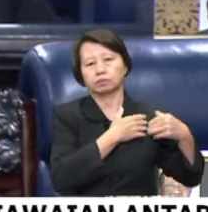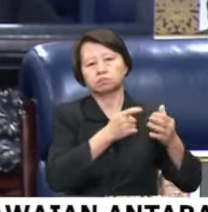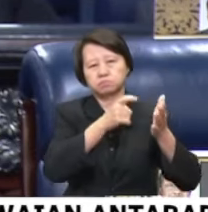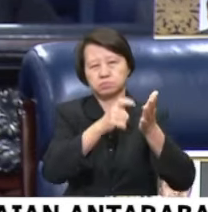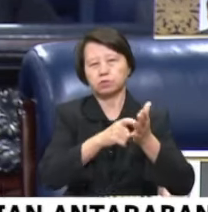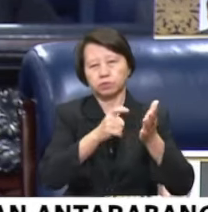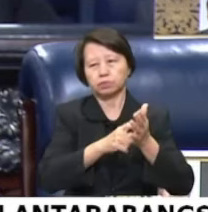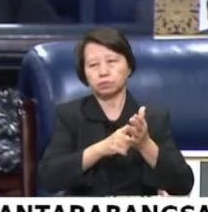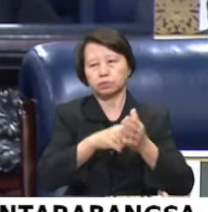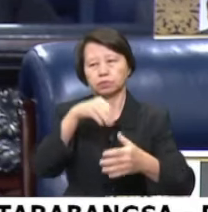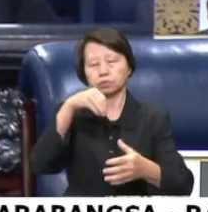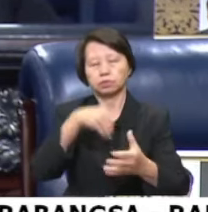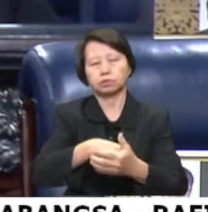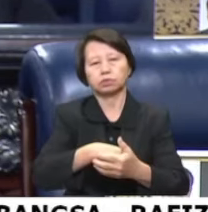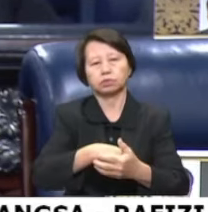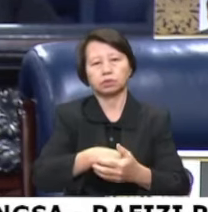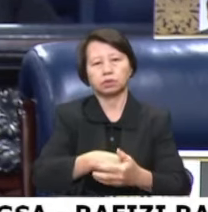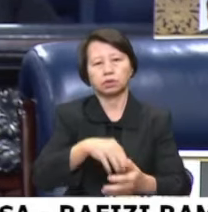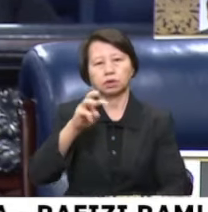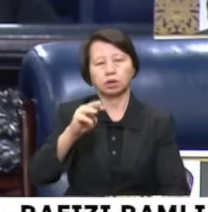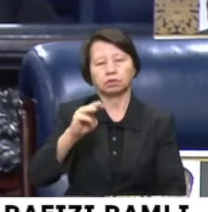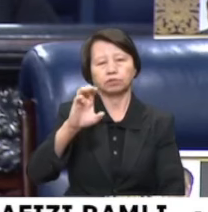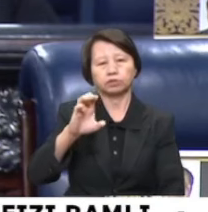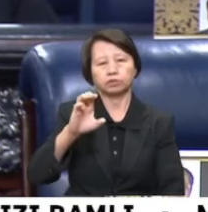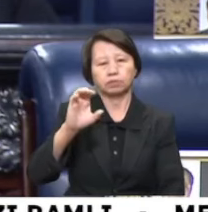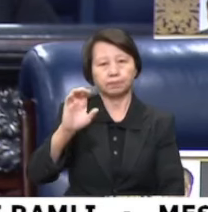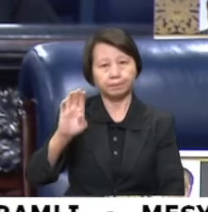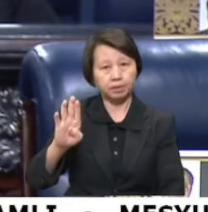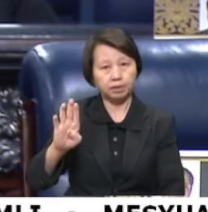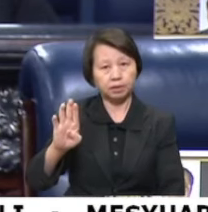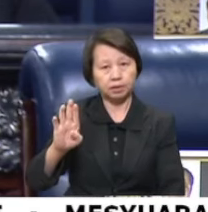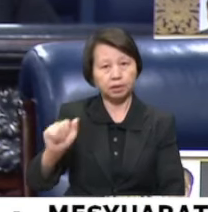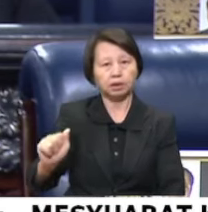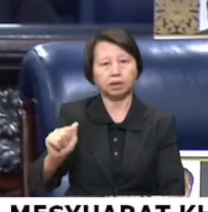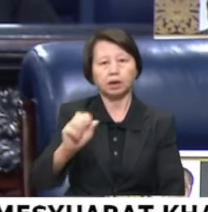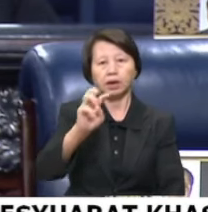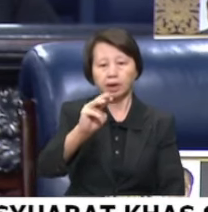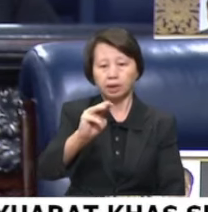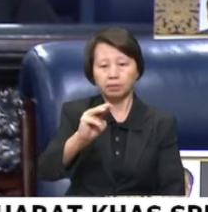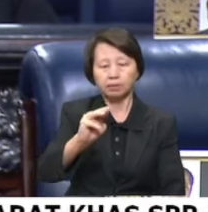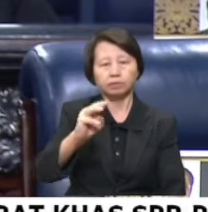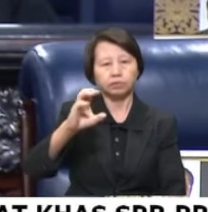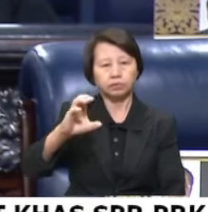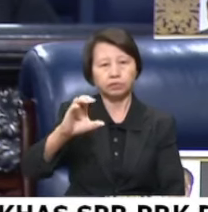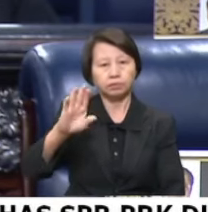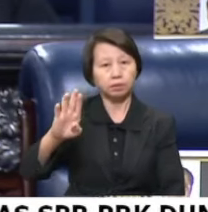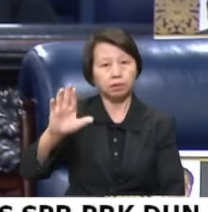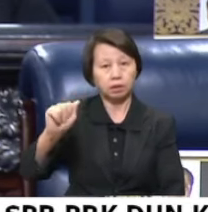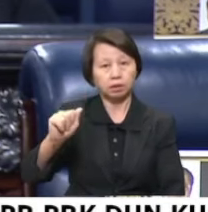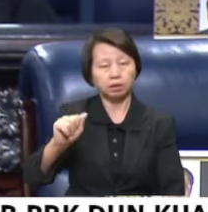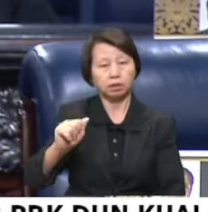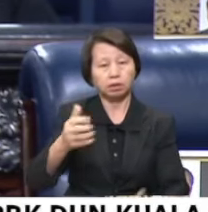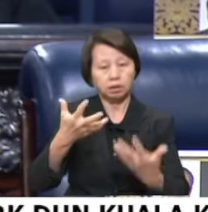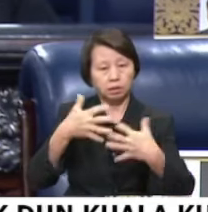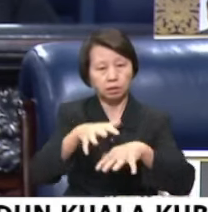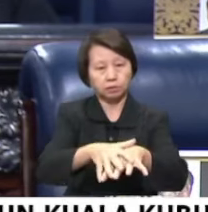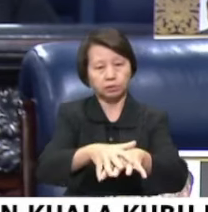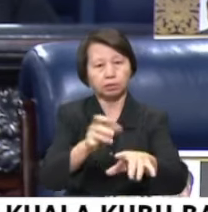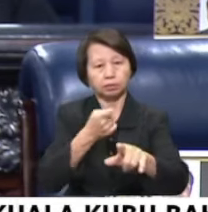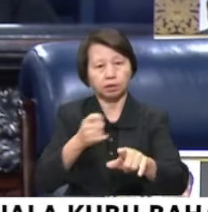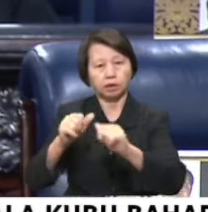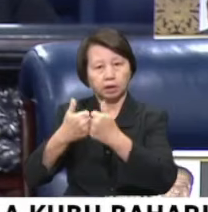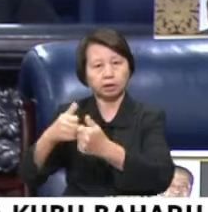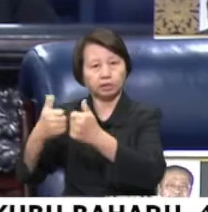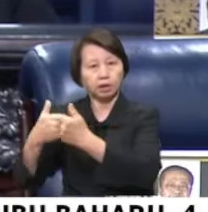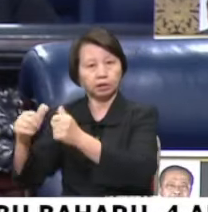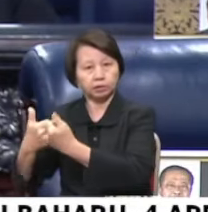diperlukan dalam MCBA, dan ia penjawatan yang diserap daripada agensi-agensi yang